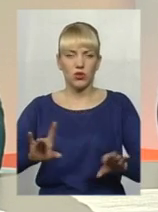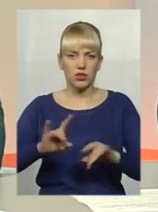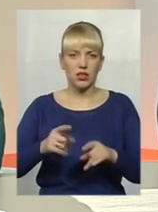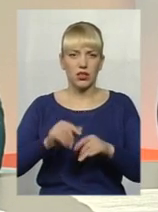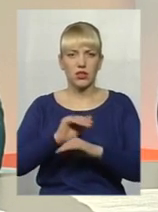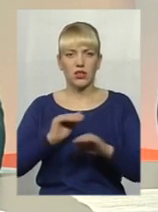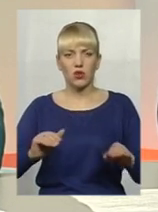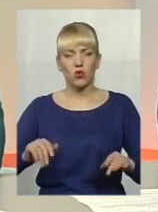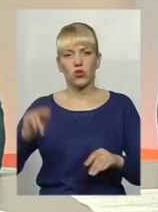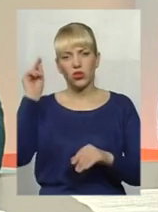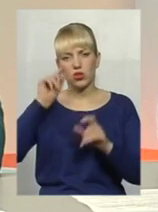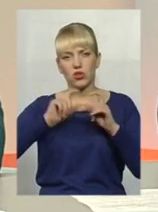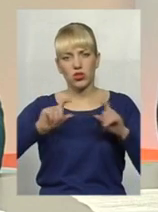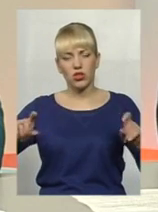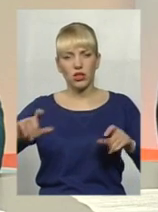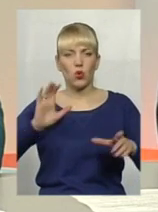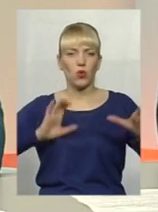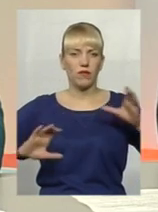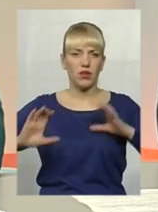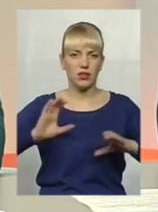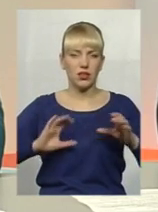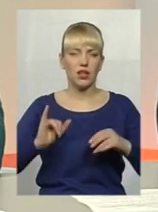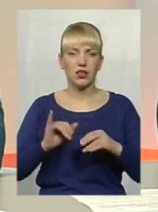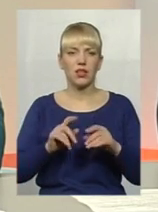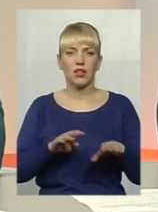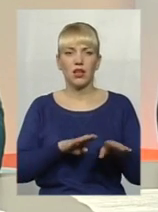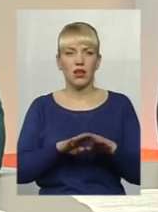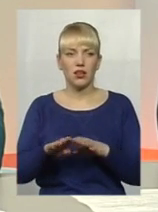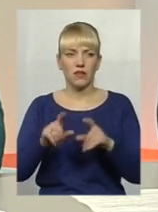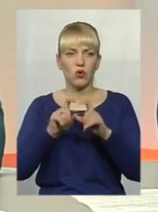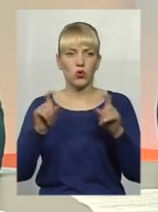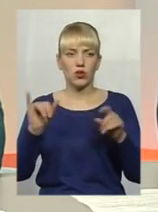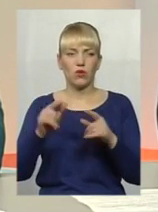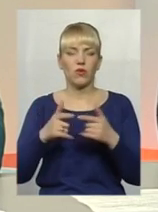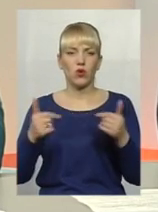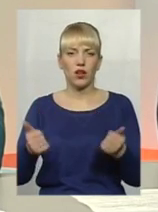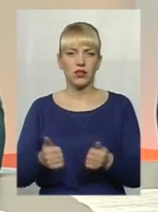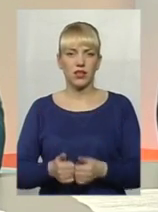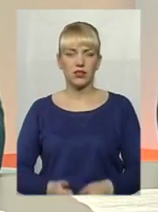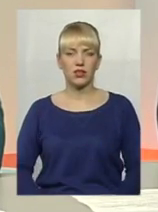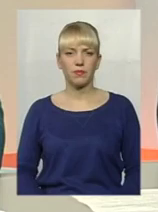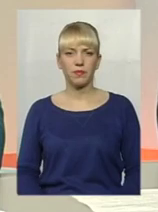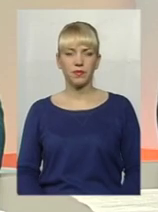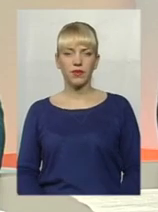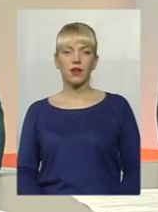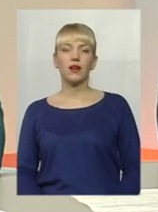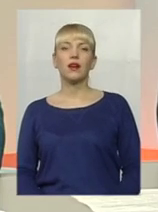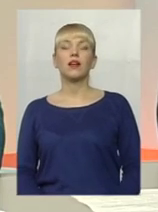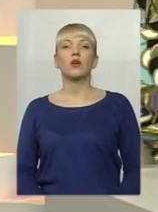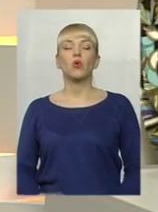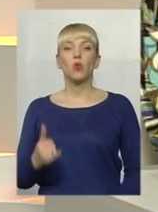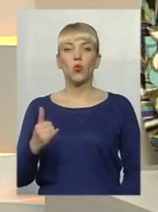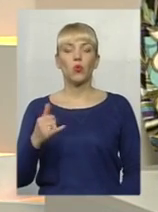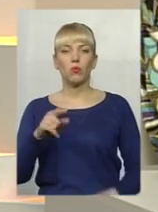шкіл, з університетів, і на рівні установ і організацій, де є такі. Власне, в